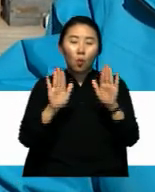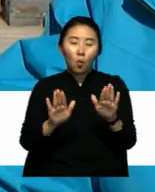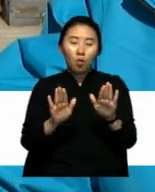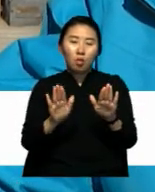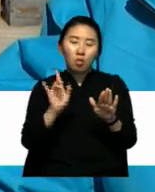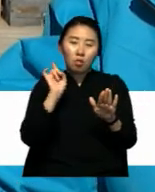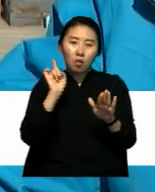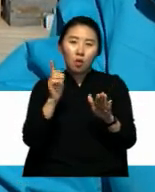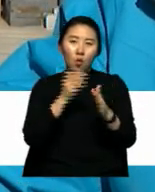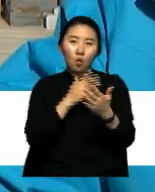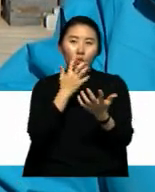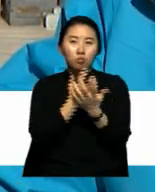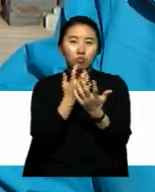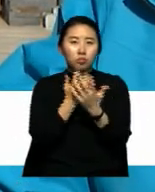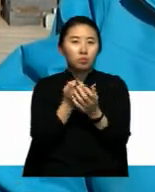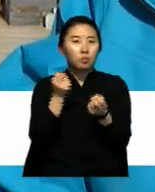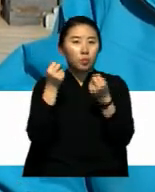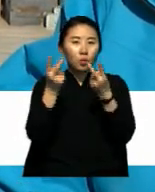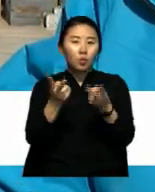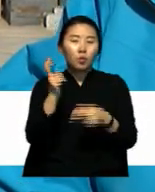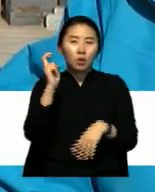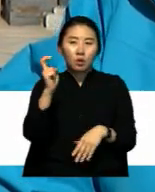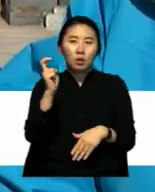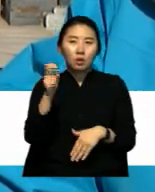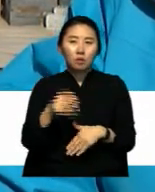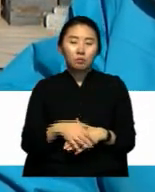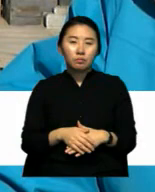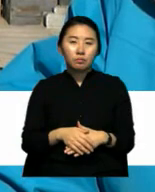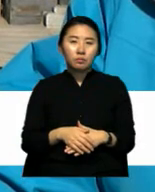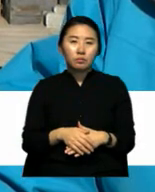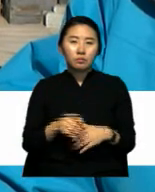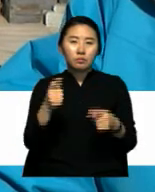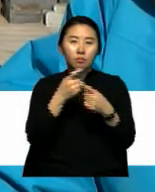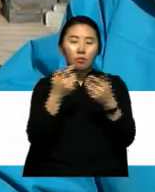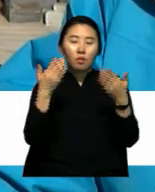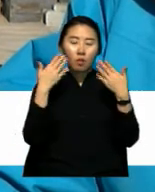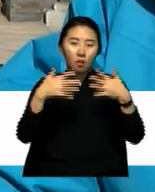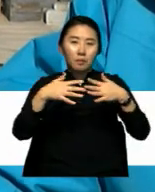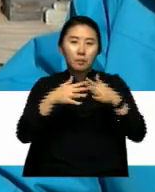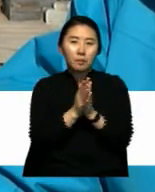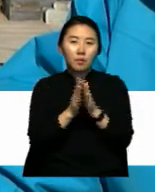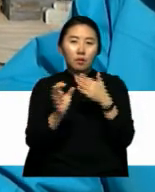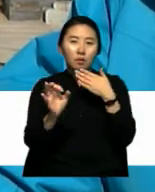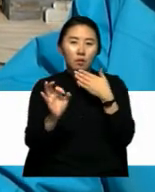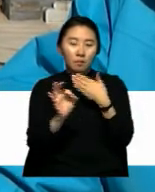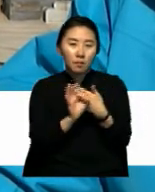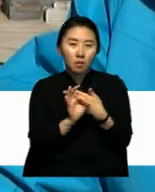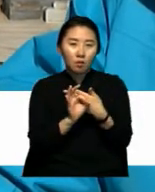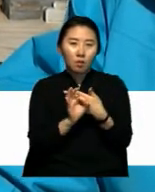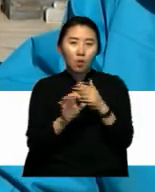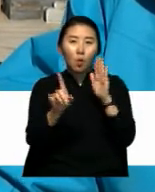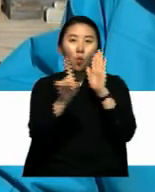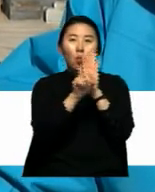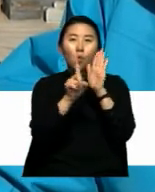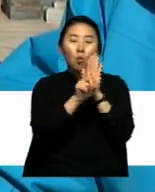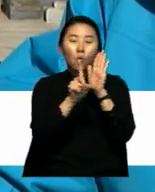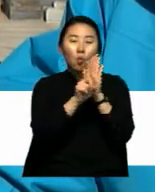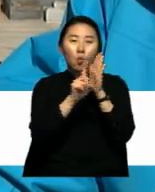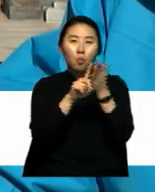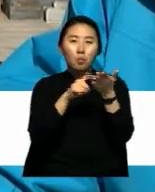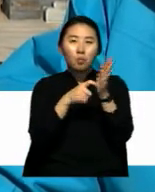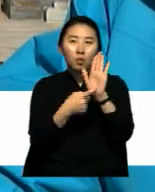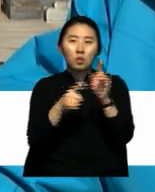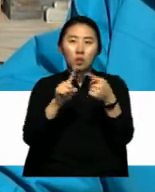내일 공문으로도 갈 것이라고 생각합니다. 네. 아, 상명대가 철회를 밝혔다면은 양평군이 공고에서 밝힌